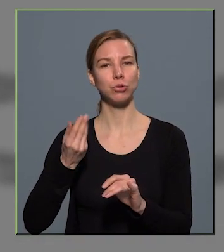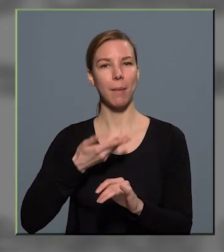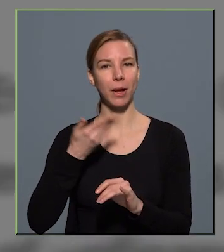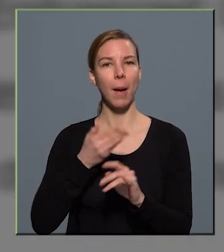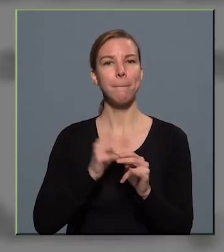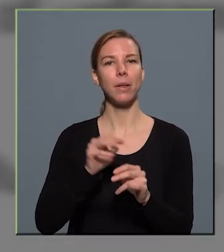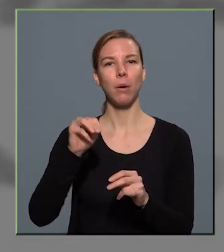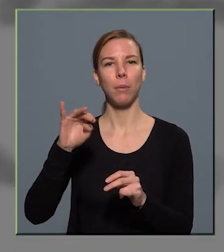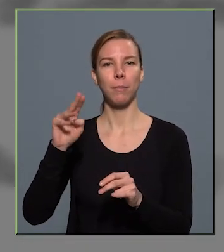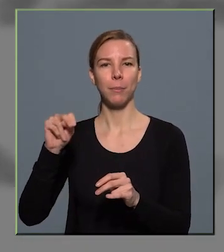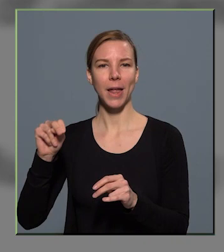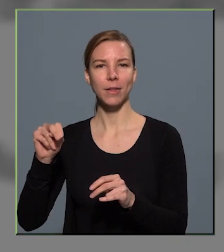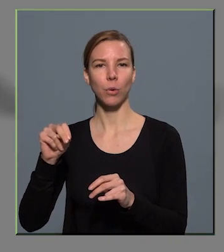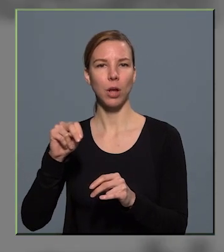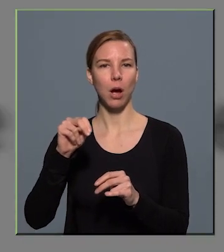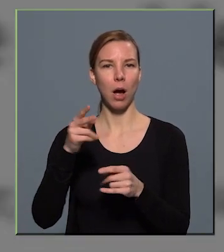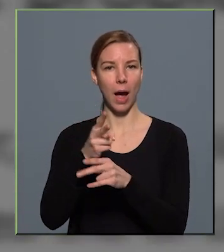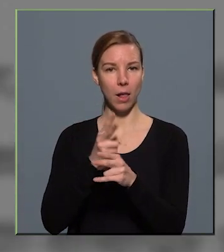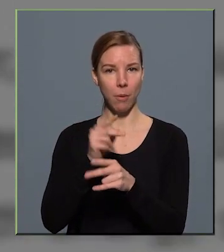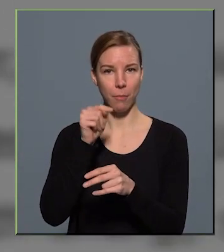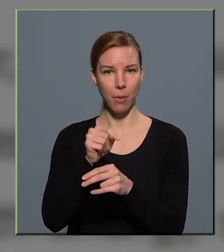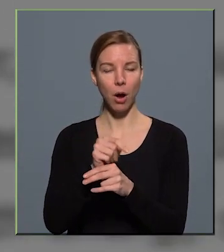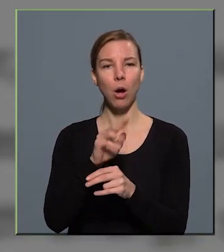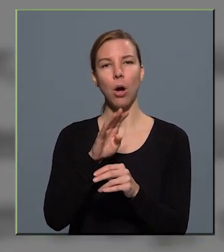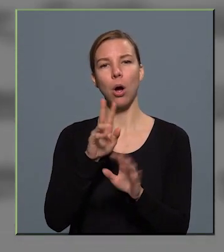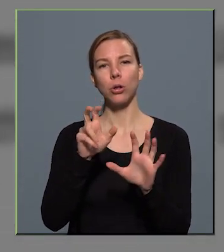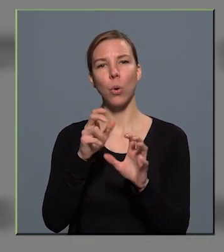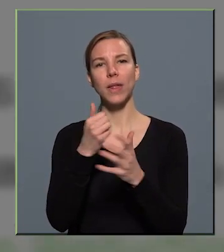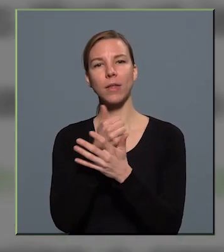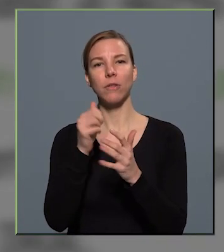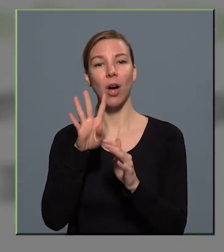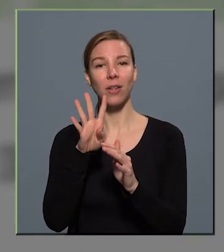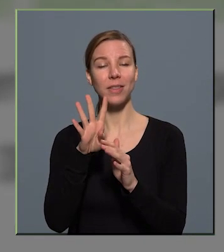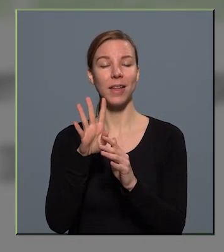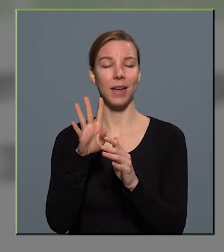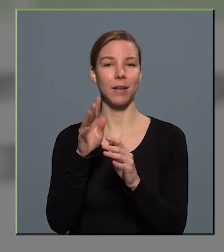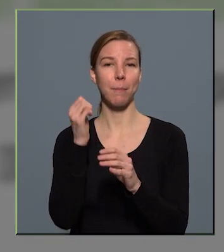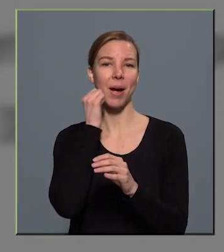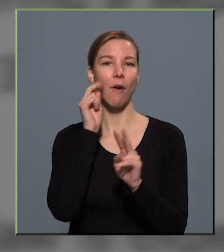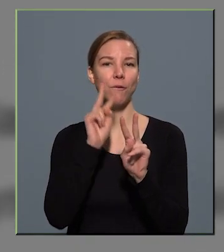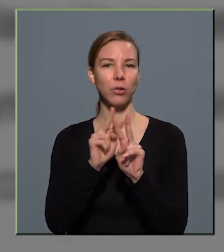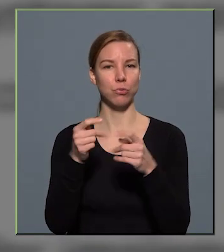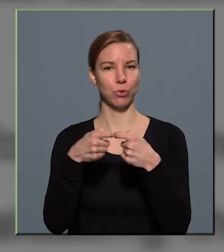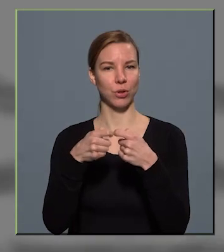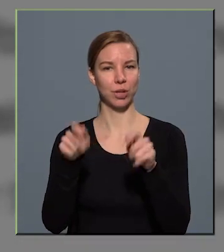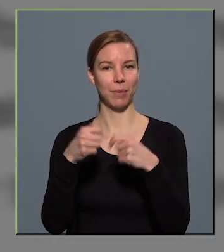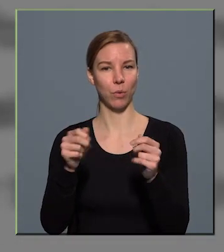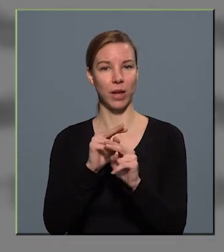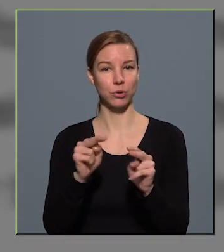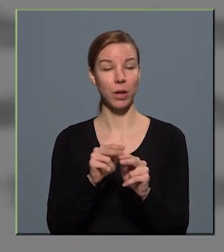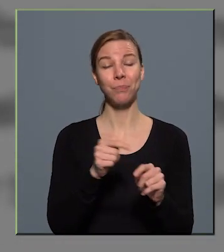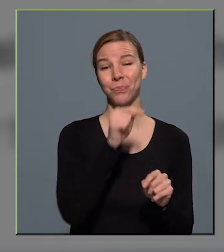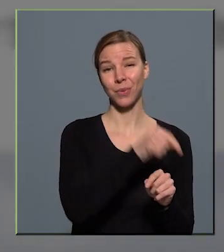Minnesota államban 834 megawattos közösségi megoldás van már, eközben a sokkal gazdagabb Kaliforniában